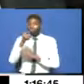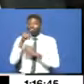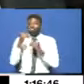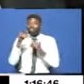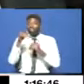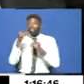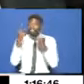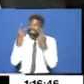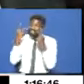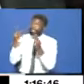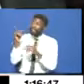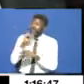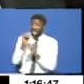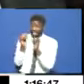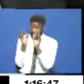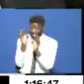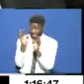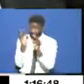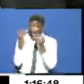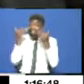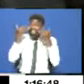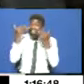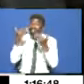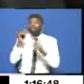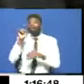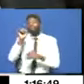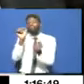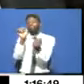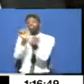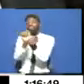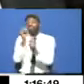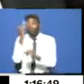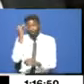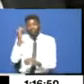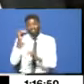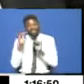ukikutwa ukamatwe unakuja kufundisha wa Kisii maumau.